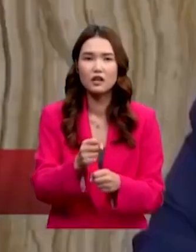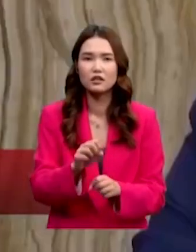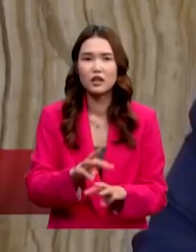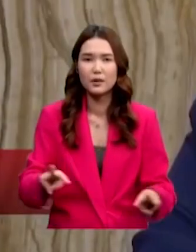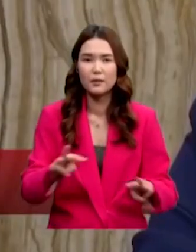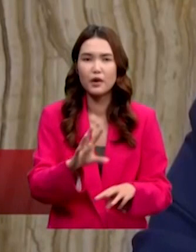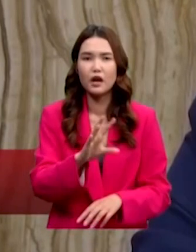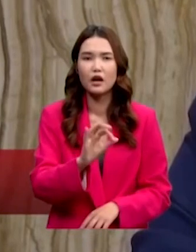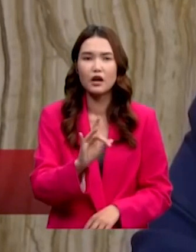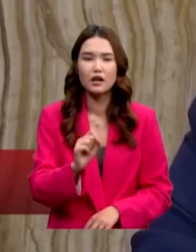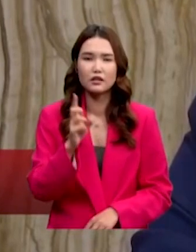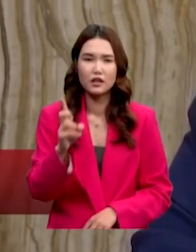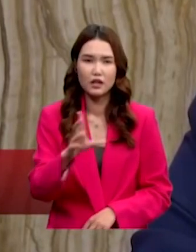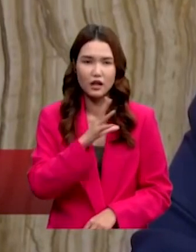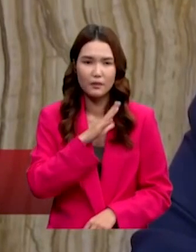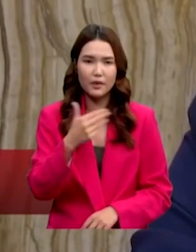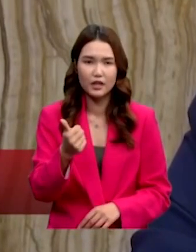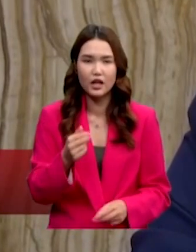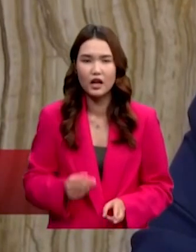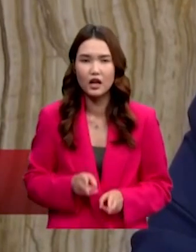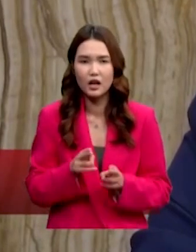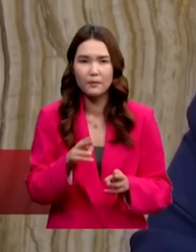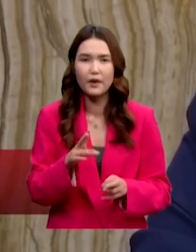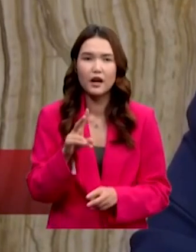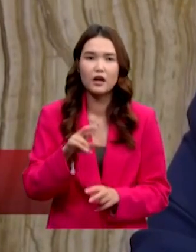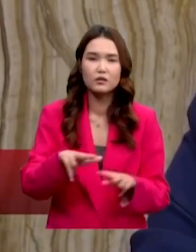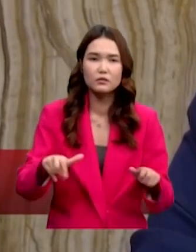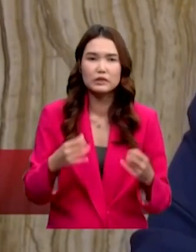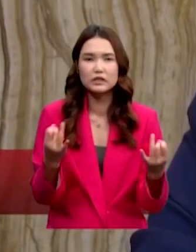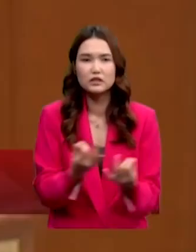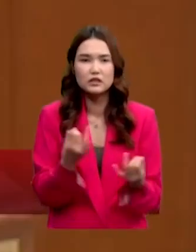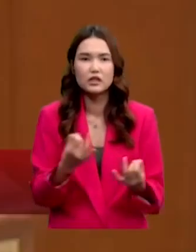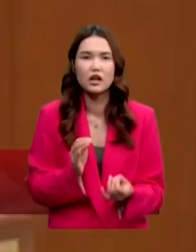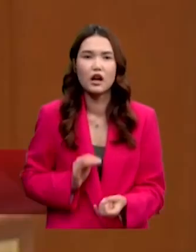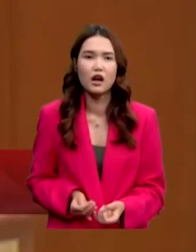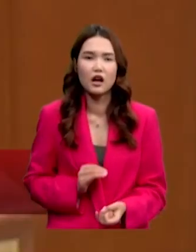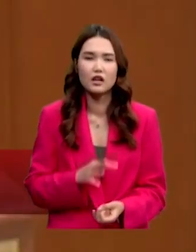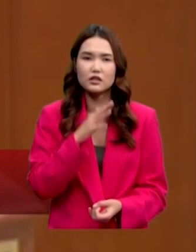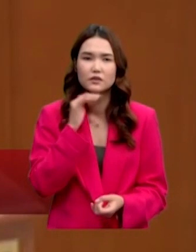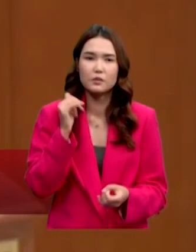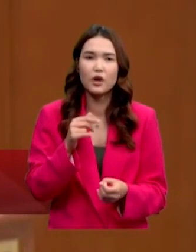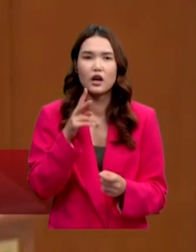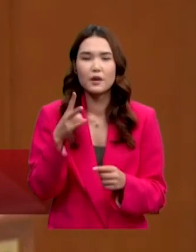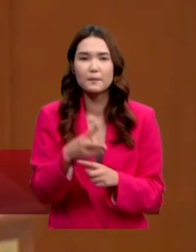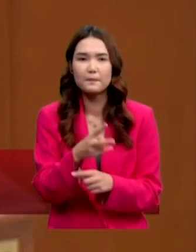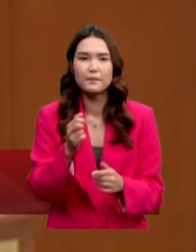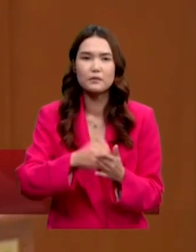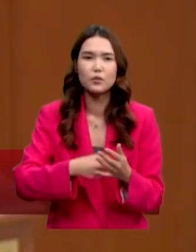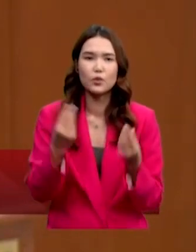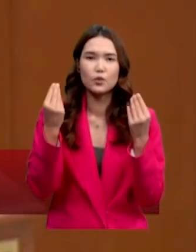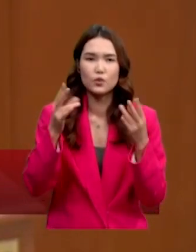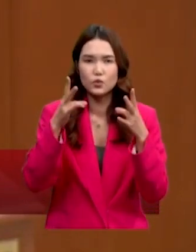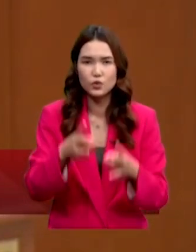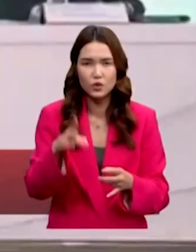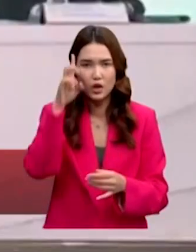экс-министр юстиции Марат Бекетаев. Его подозревают в лоббировании интересов аффилированной компании, которая причинила крупный